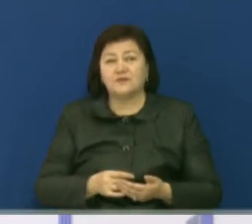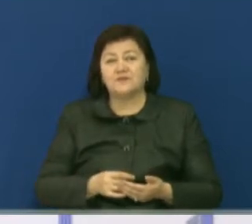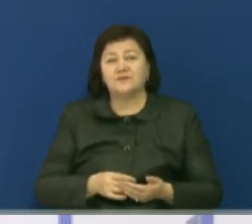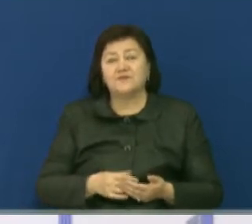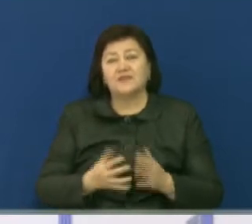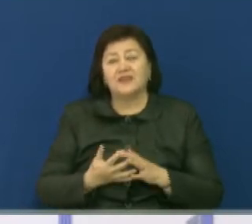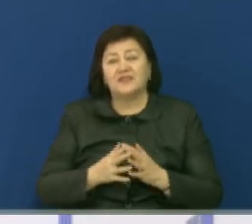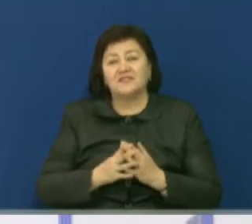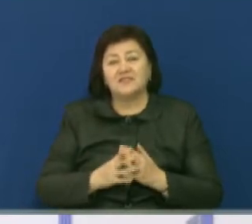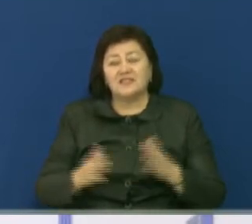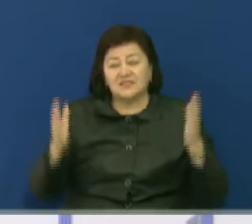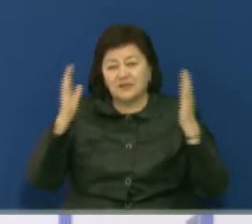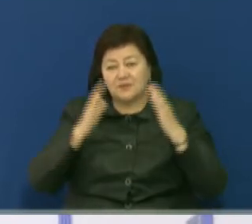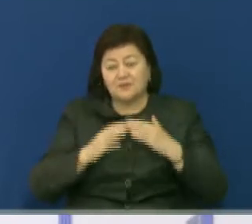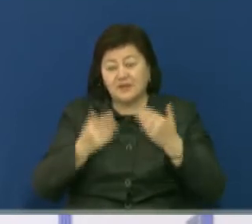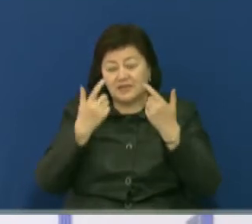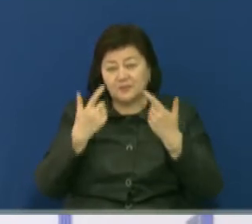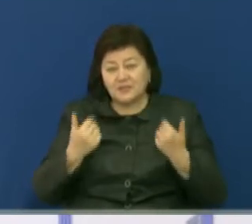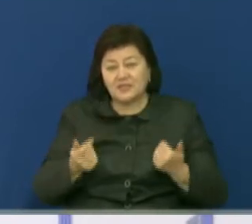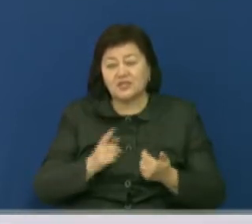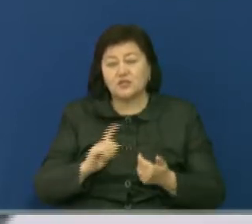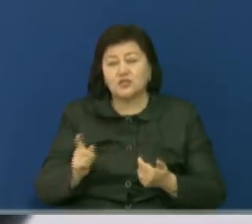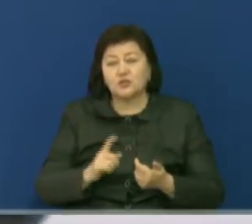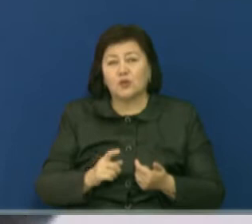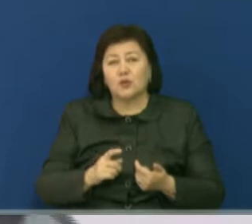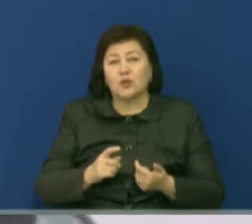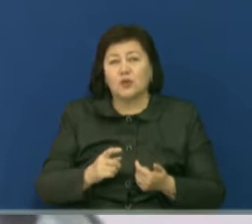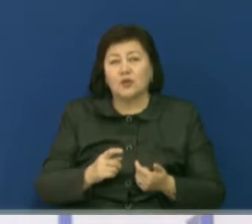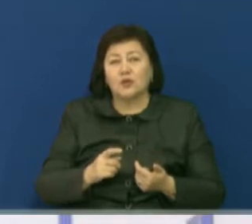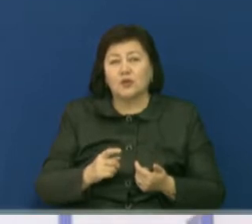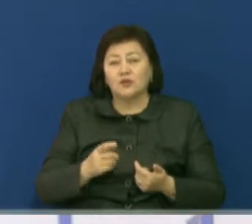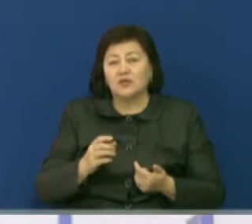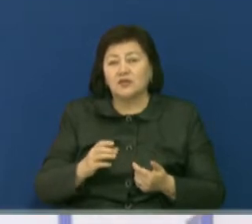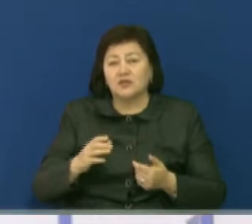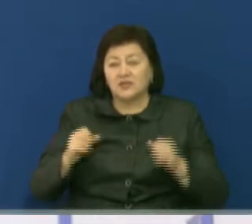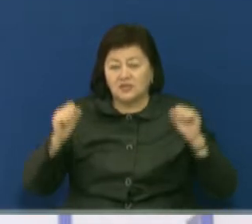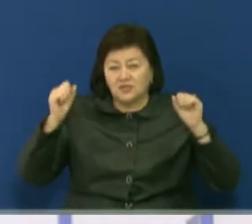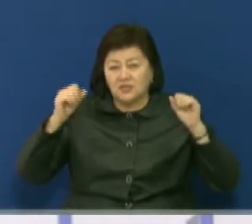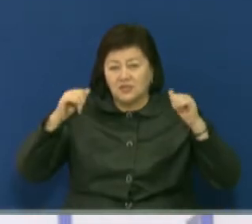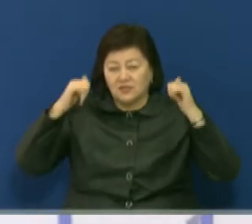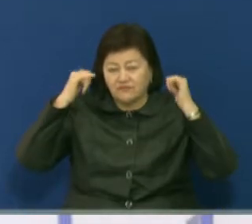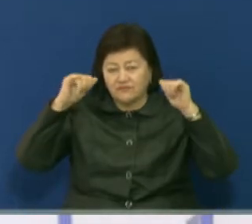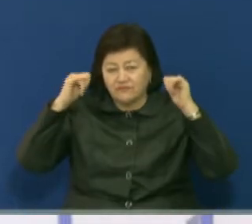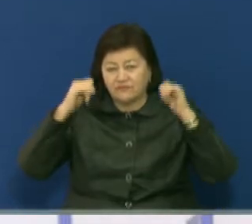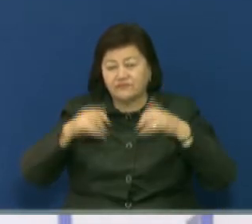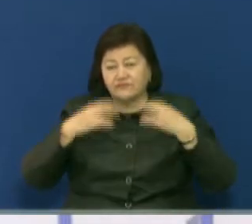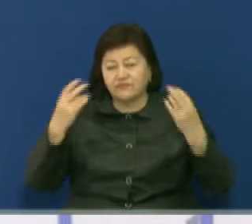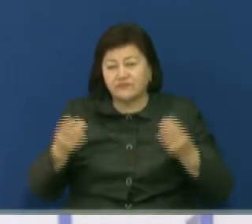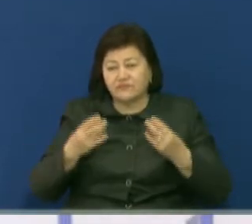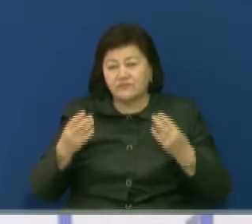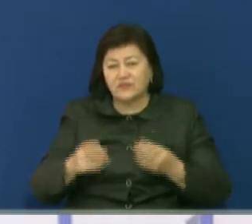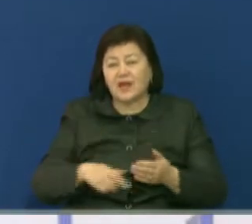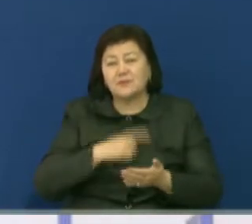В сельских мечетях мы распространили информацию о том, что скот, идущий на реализацию, должен пройти через убойную площадку, соответствующую